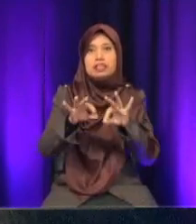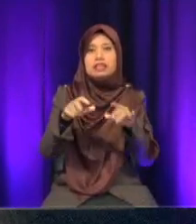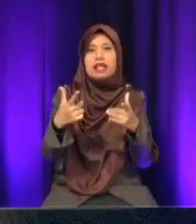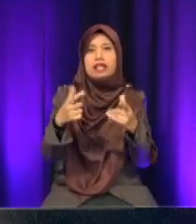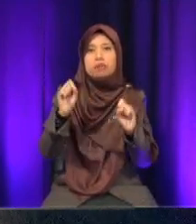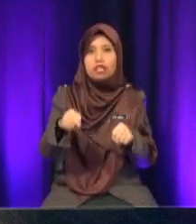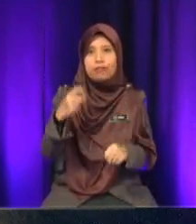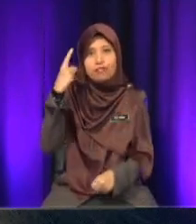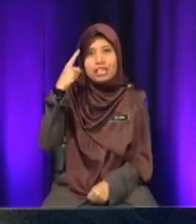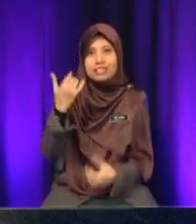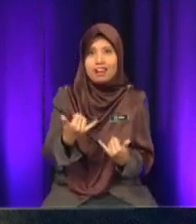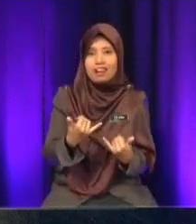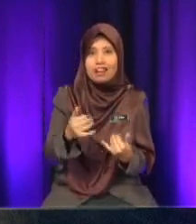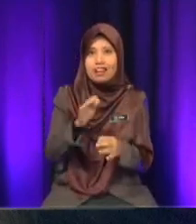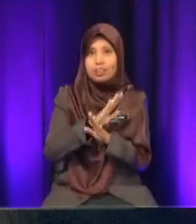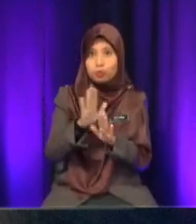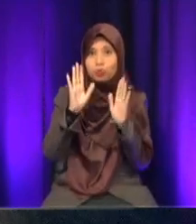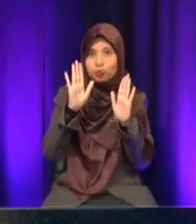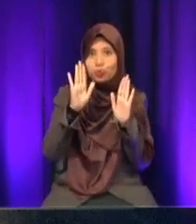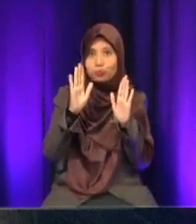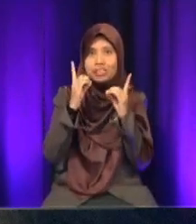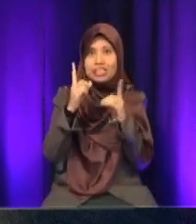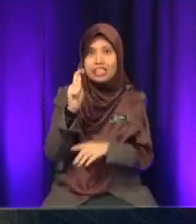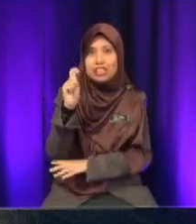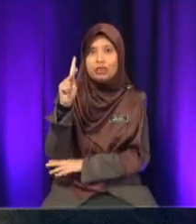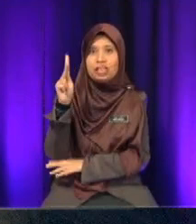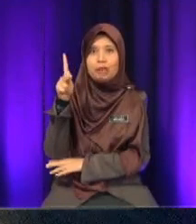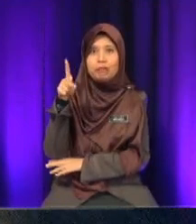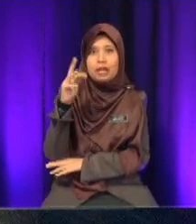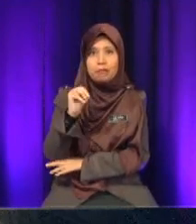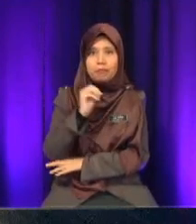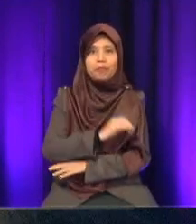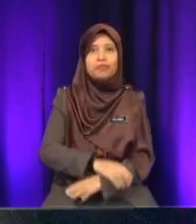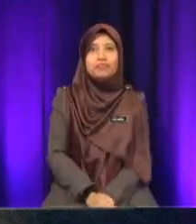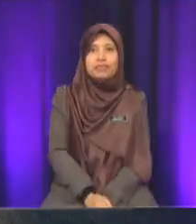sambil kita beri hadiah jangan ke mana-mana terus bersama kami di Dedek TV KPM